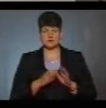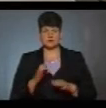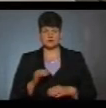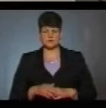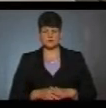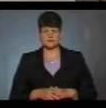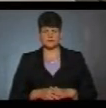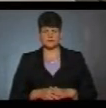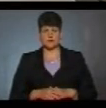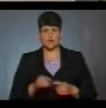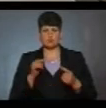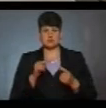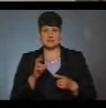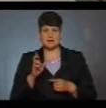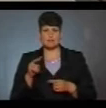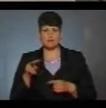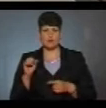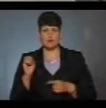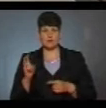2,19%. Опозиційний блок, який